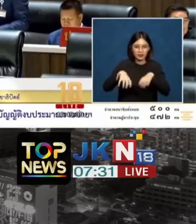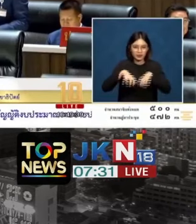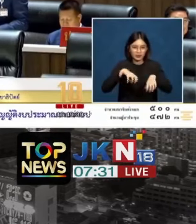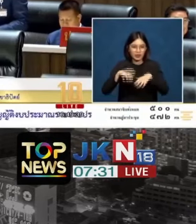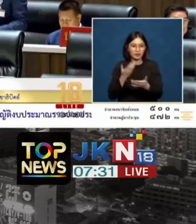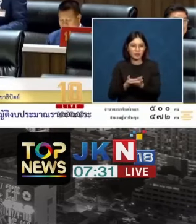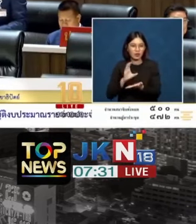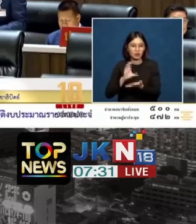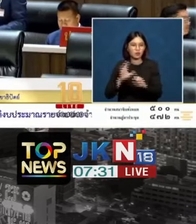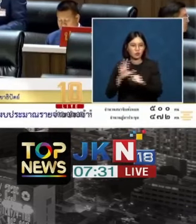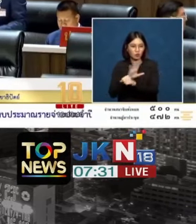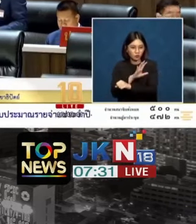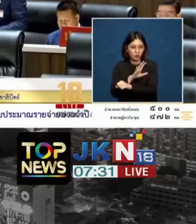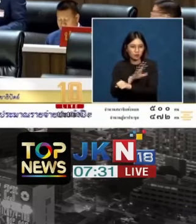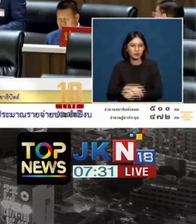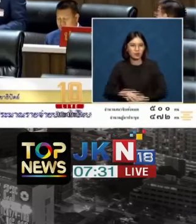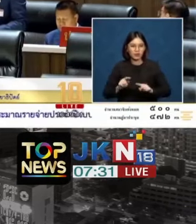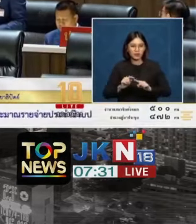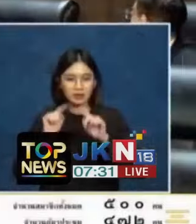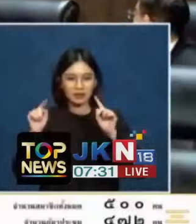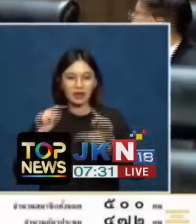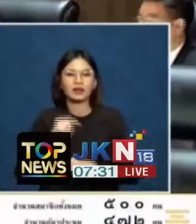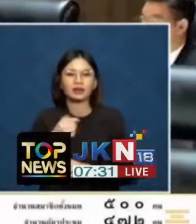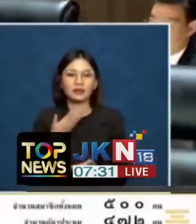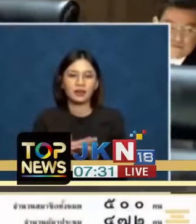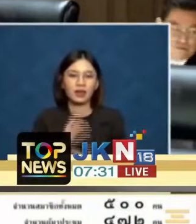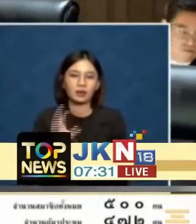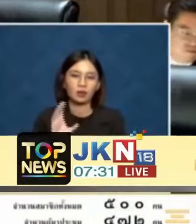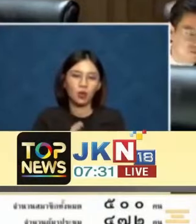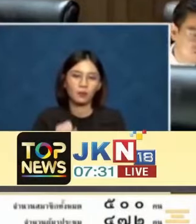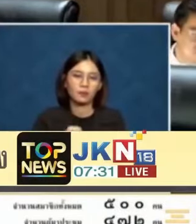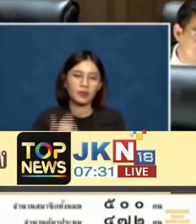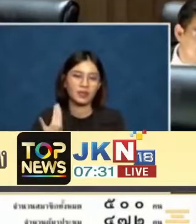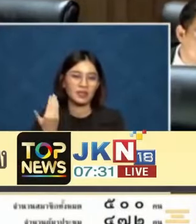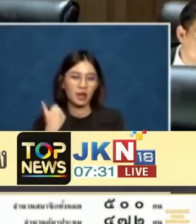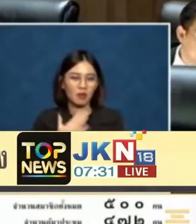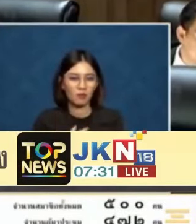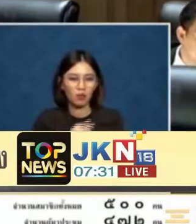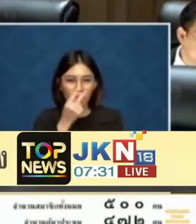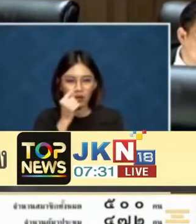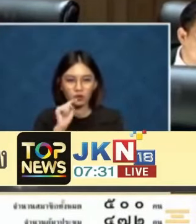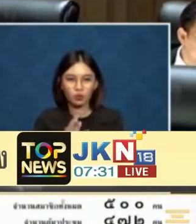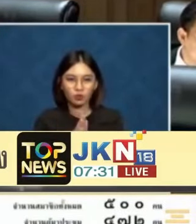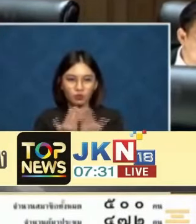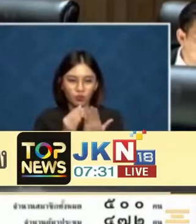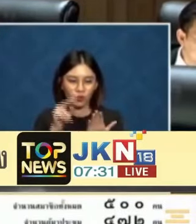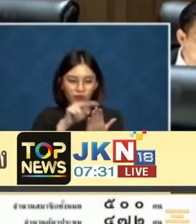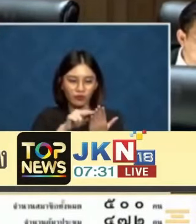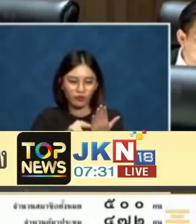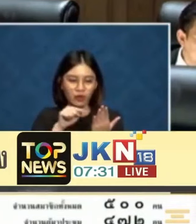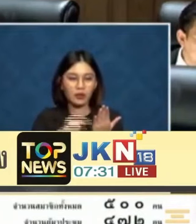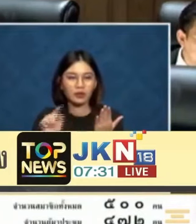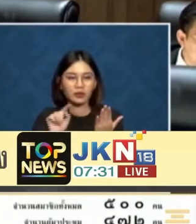สงขลาประชาธิปัตย์นะก็ตั้งข้อสังเกตคือส่วนใหญ่เนี่ยจะตั้งข้อสังเกตเรื่องการสร้างภาระทางการ